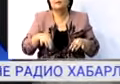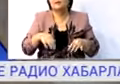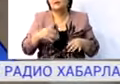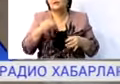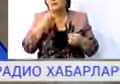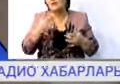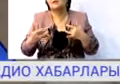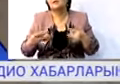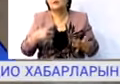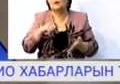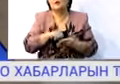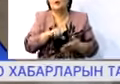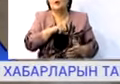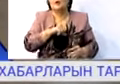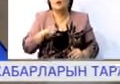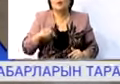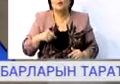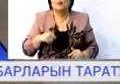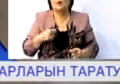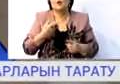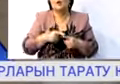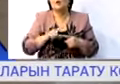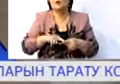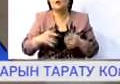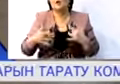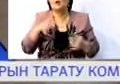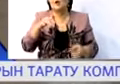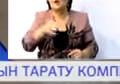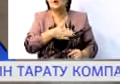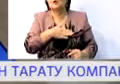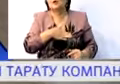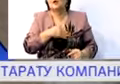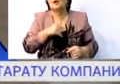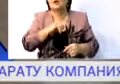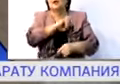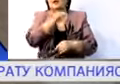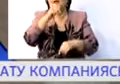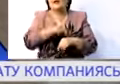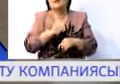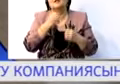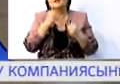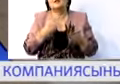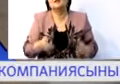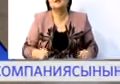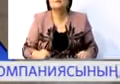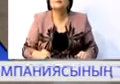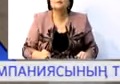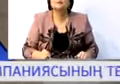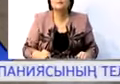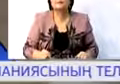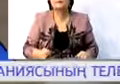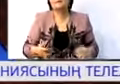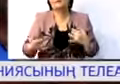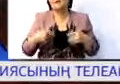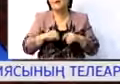жақсы. Өзін сол кейіпкер жүрегіме қатты әсер етті, жақсы. Мені аша